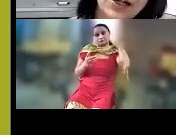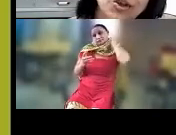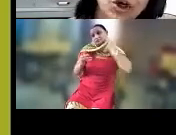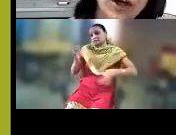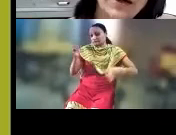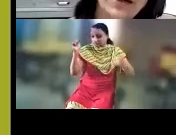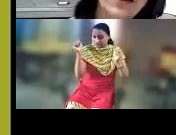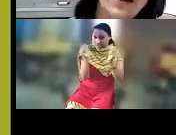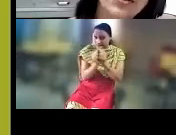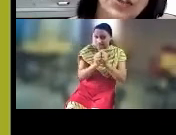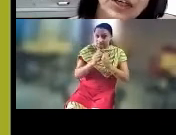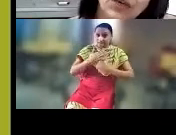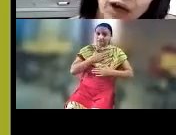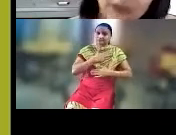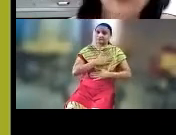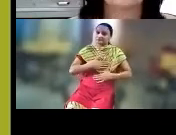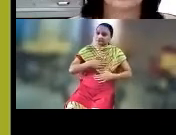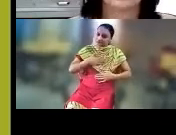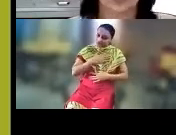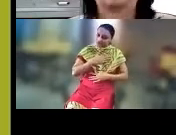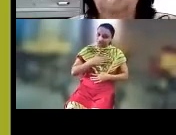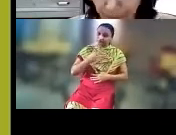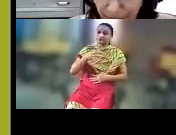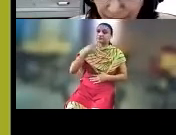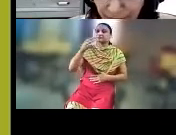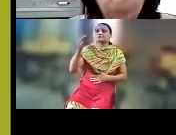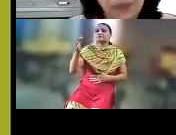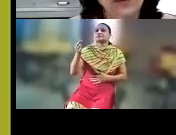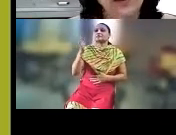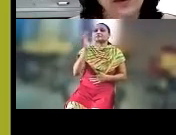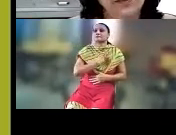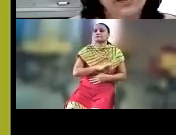खेलना, एंजॉय करना है, जिससे कि वो आगे कुछ सीख सके।